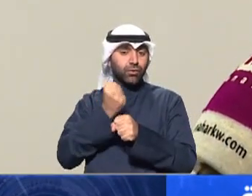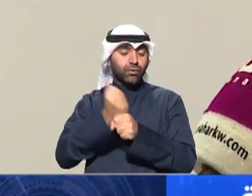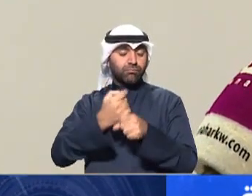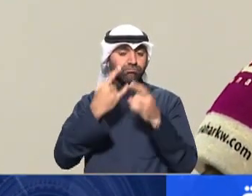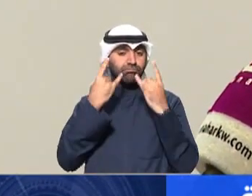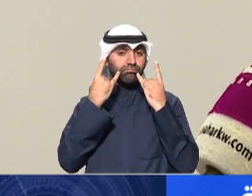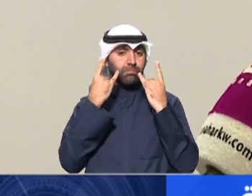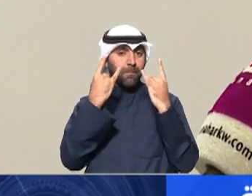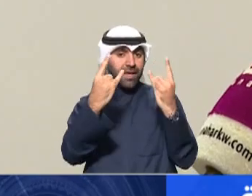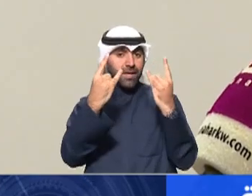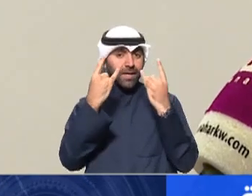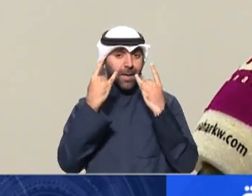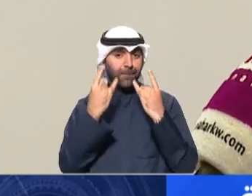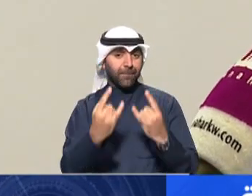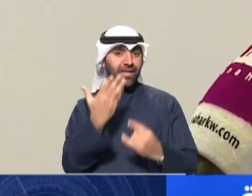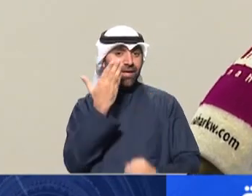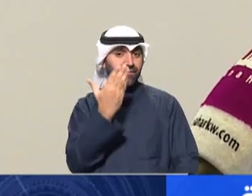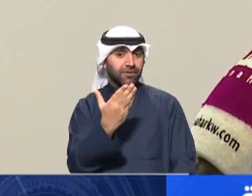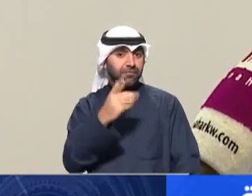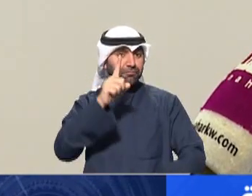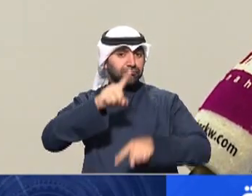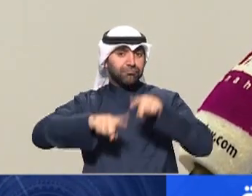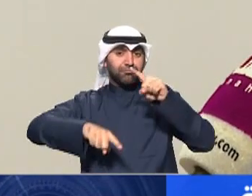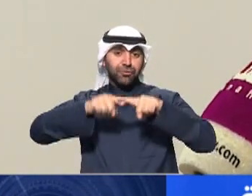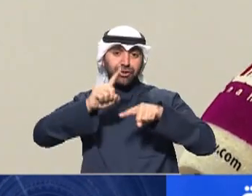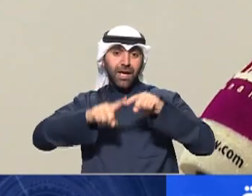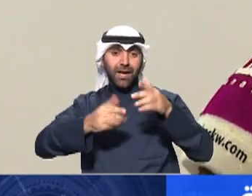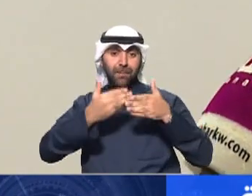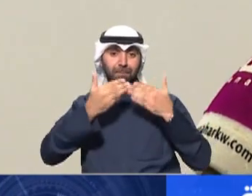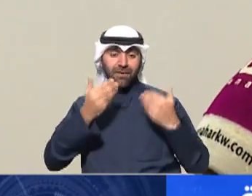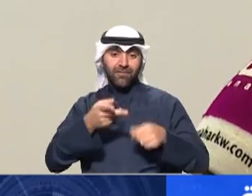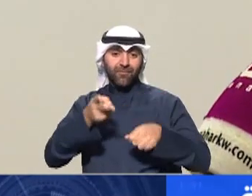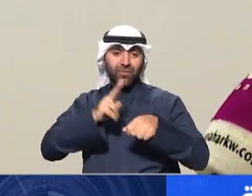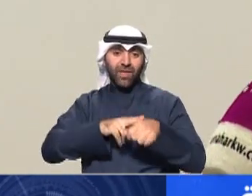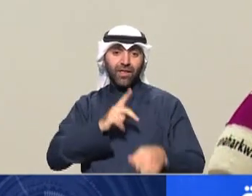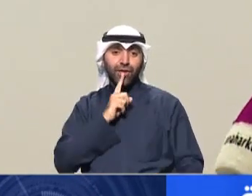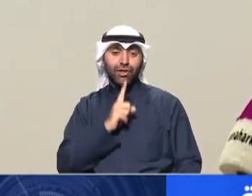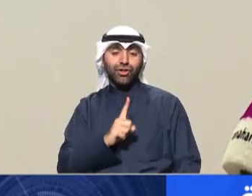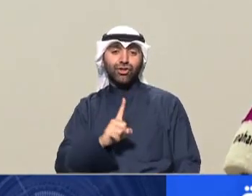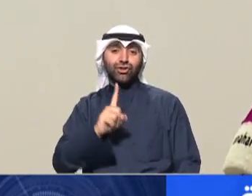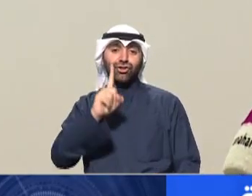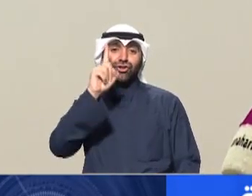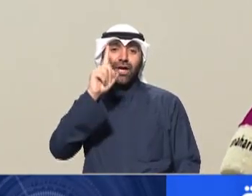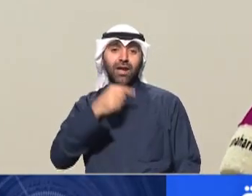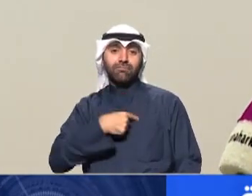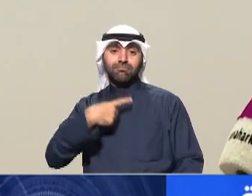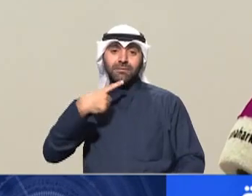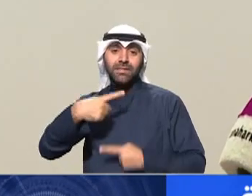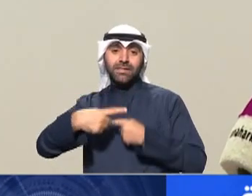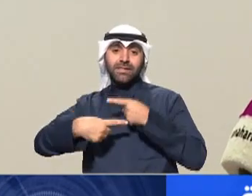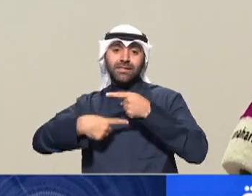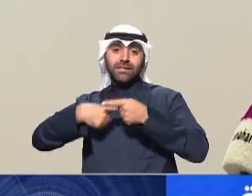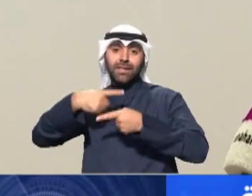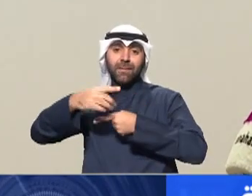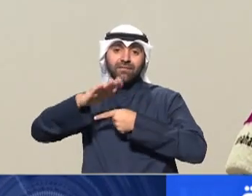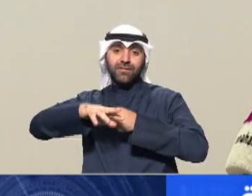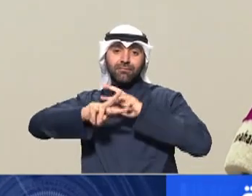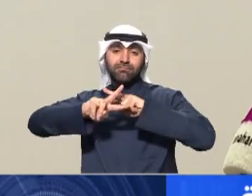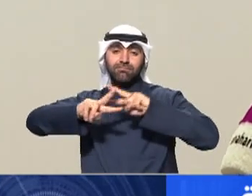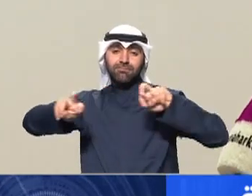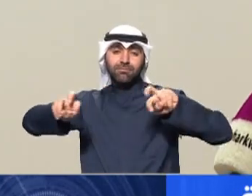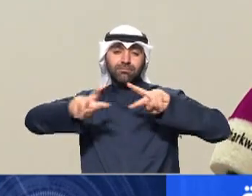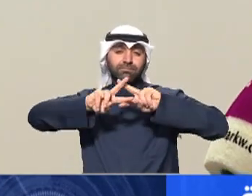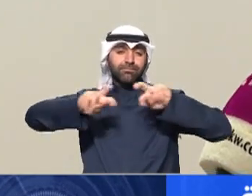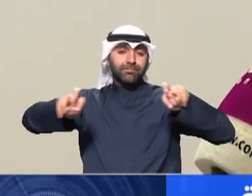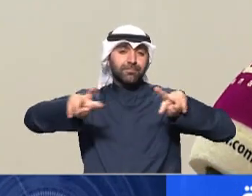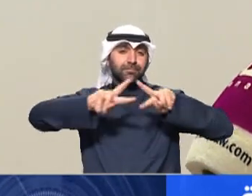محط اهتمام، لأنها راح تكون إن شاء الله دروس عملية. دائما الأزمات هي يعني أكثر وقت تستفيد